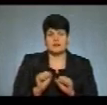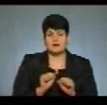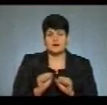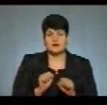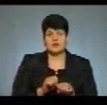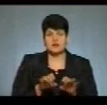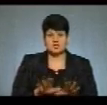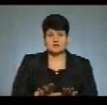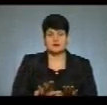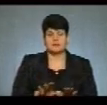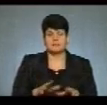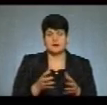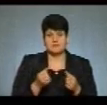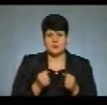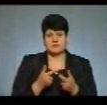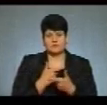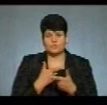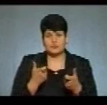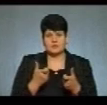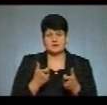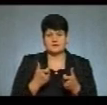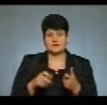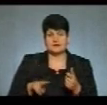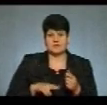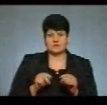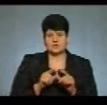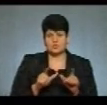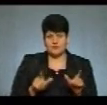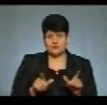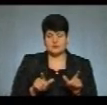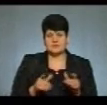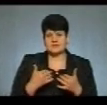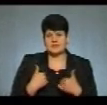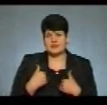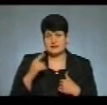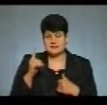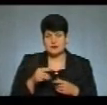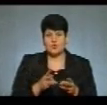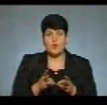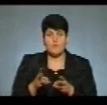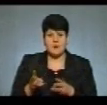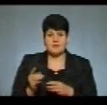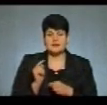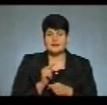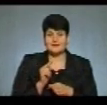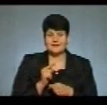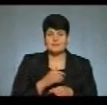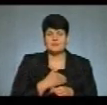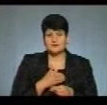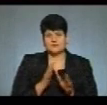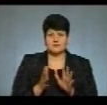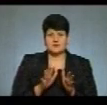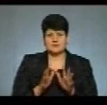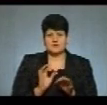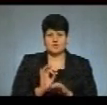приймала, інформувала про те міського директора школи. Я наскільки знаю, що опалення там температура